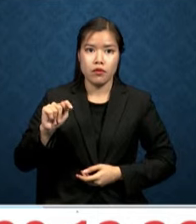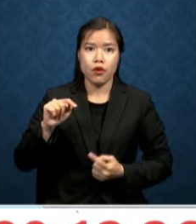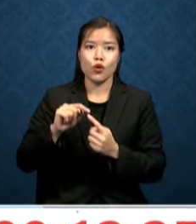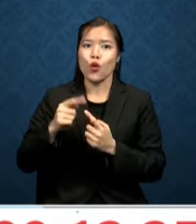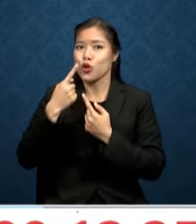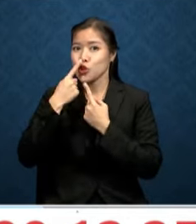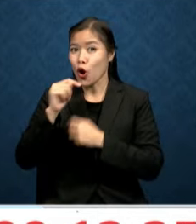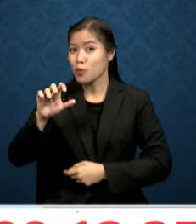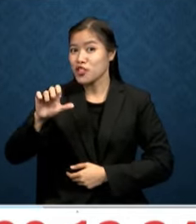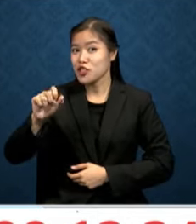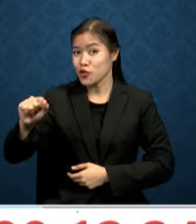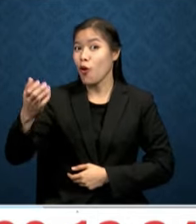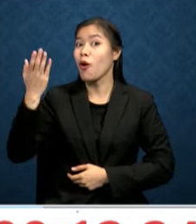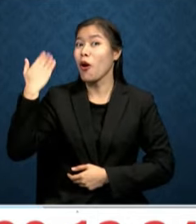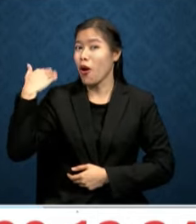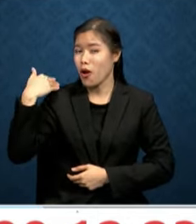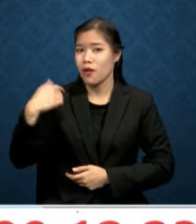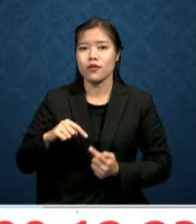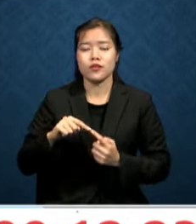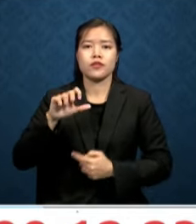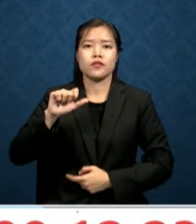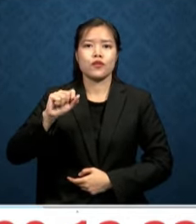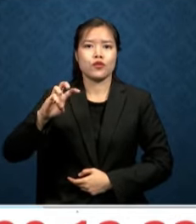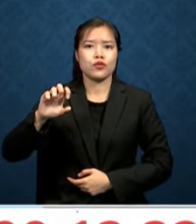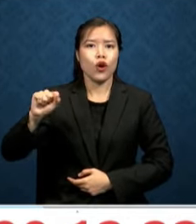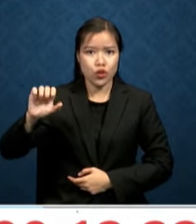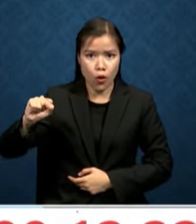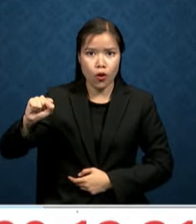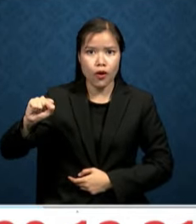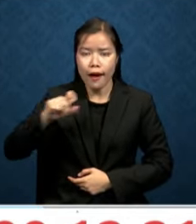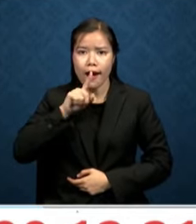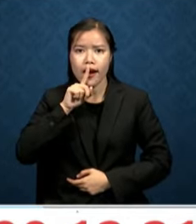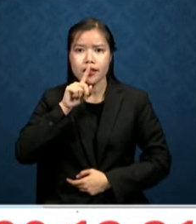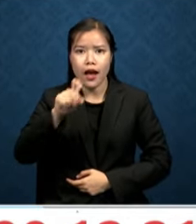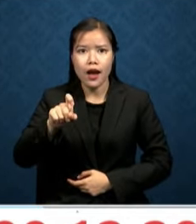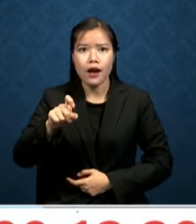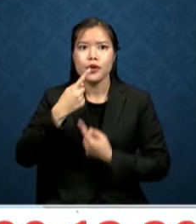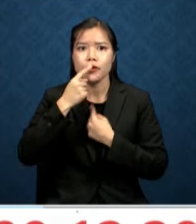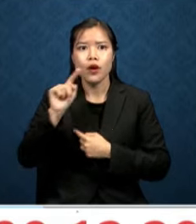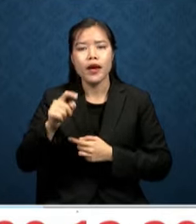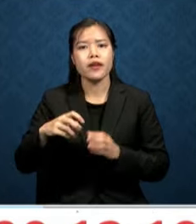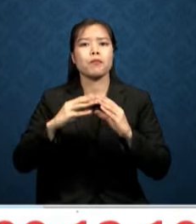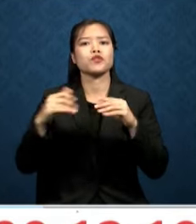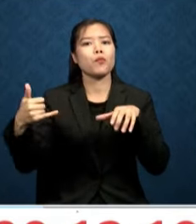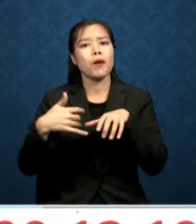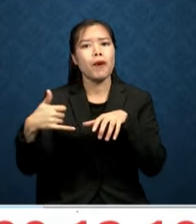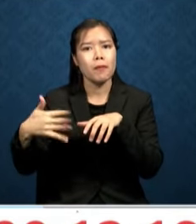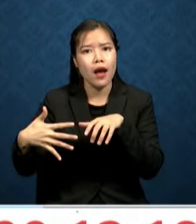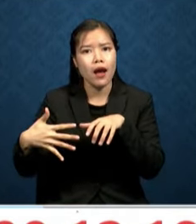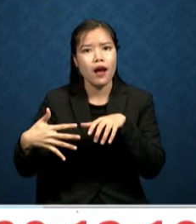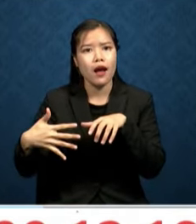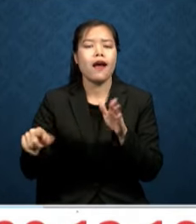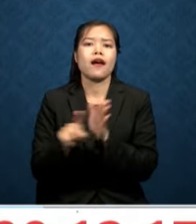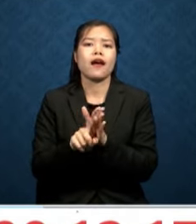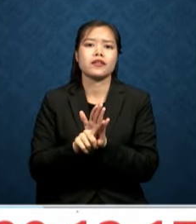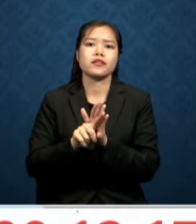ปแล้วนะครับที่มีส.ส.ตั้งคำถามถึงนะครับก็ได้ตอบไว้นะครับถึงเหตุผลของการที่ไม่มาประชุมนะฮะโดยเฉพาะการประชุมครั้งที่